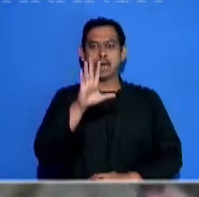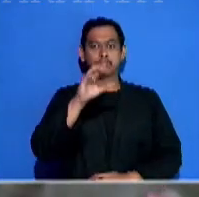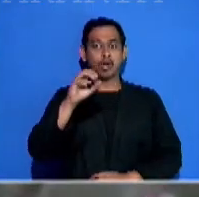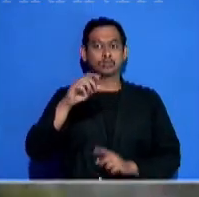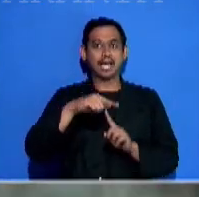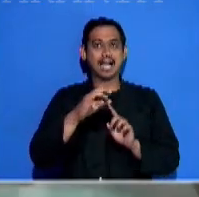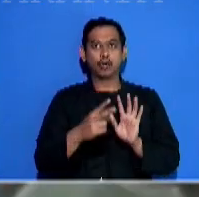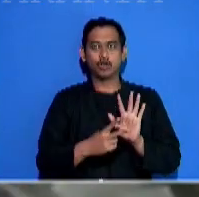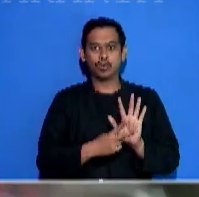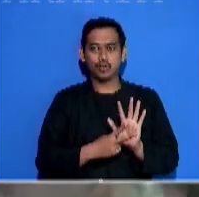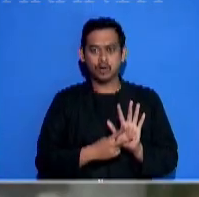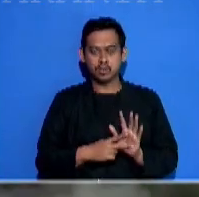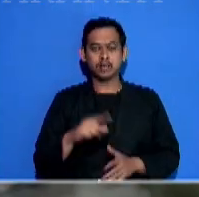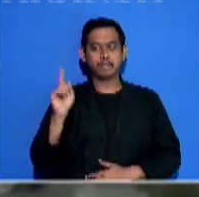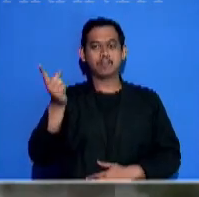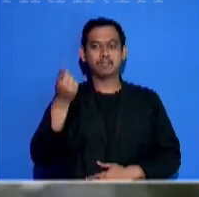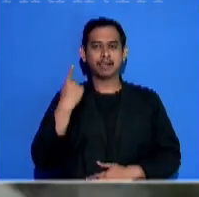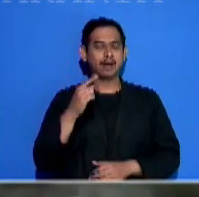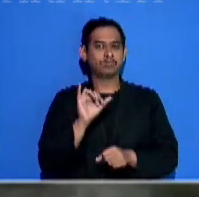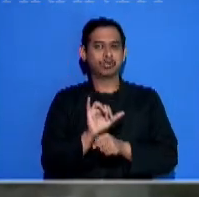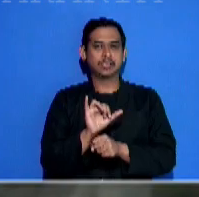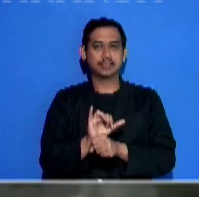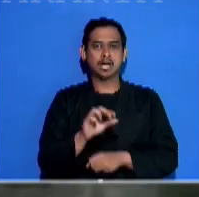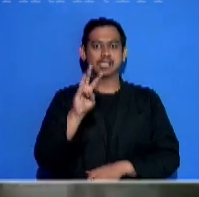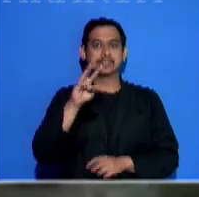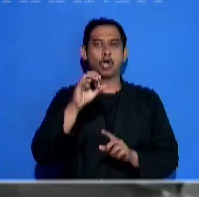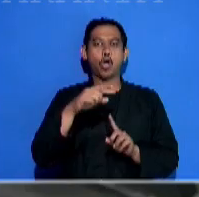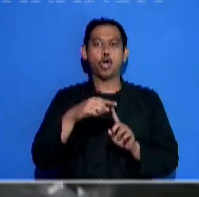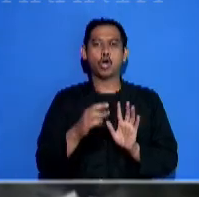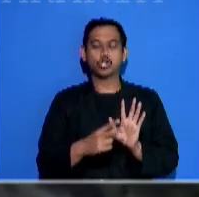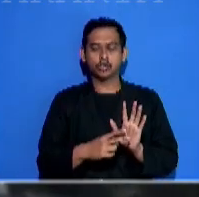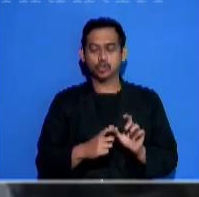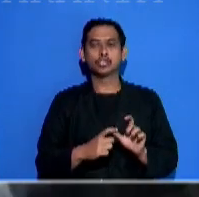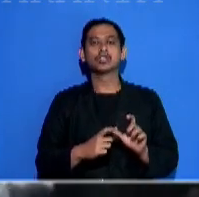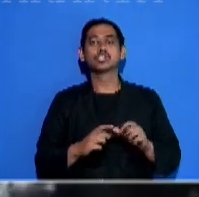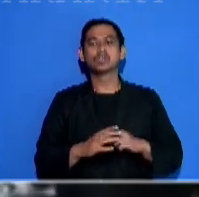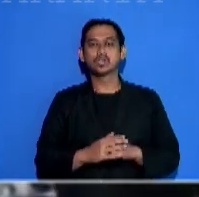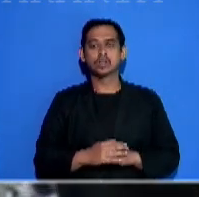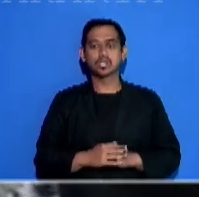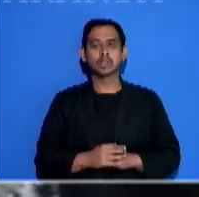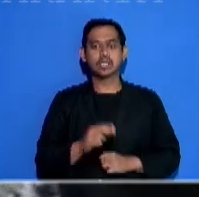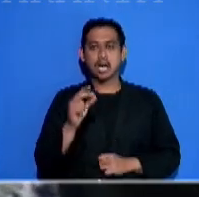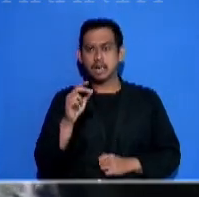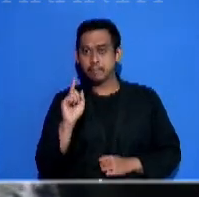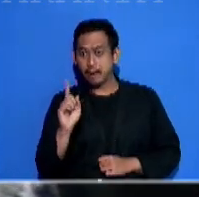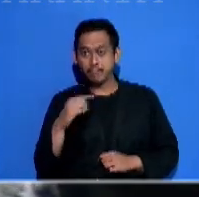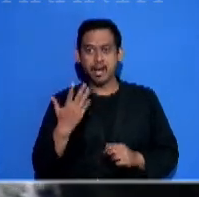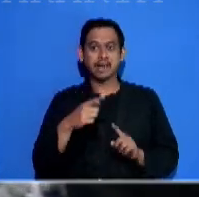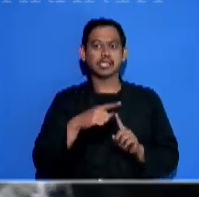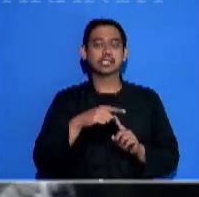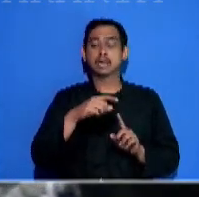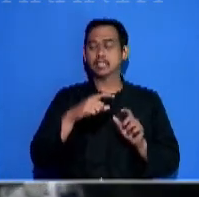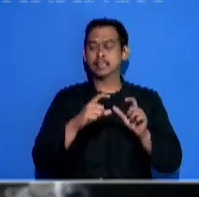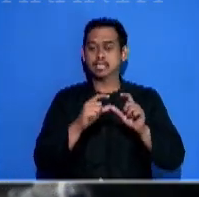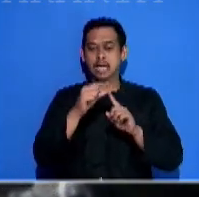dikelola Pemkot Jogja di 3 TPS 3R kerjasama ini dilakukan karena ketiga TPS 3R tersebut belum bisa menyerap